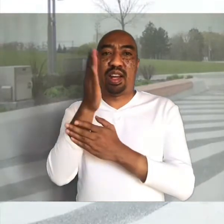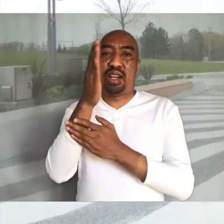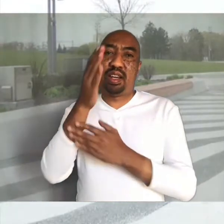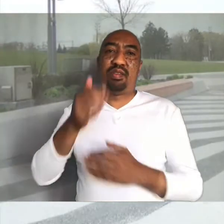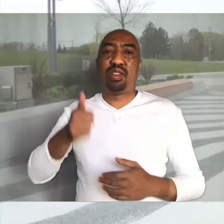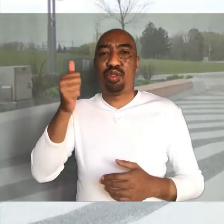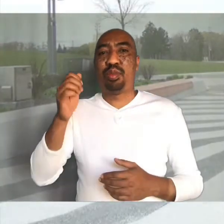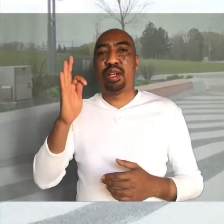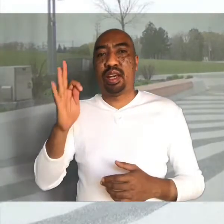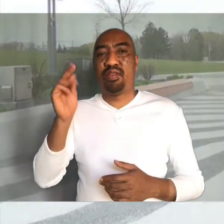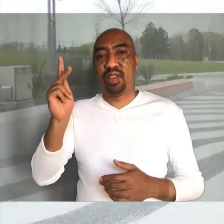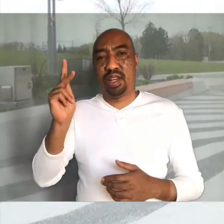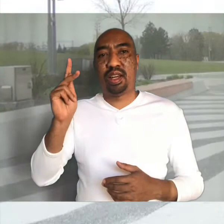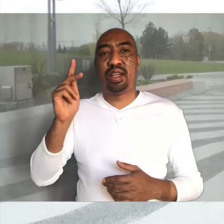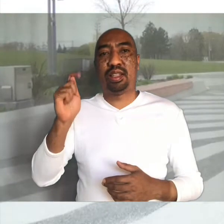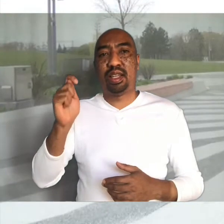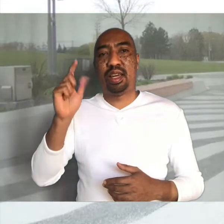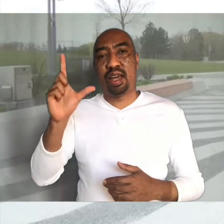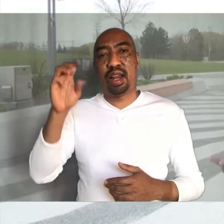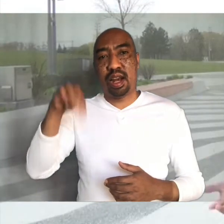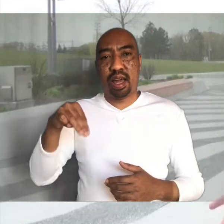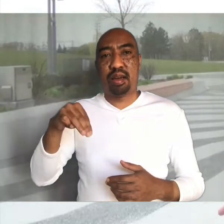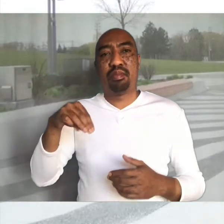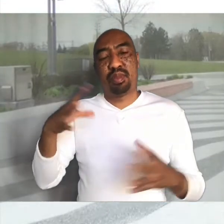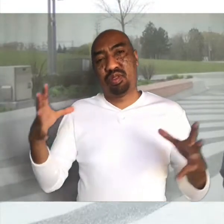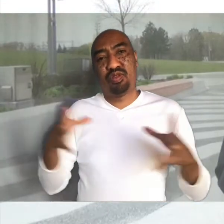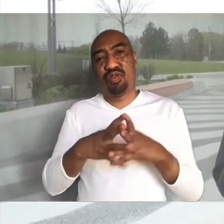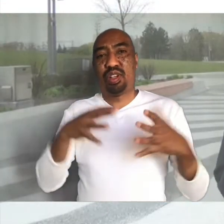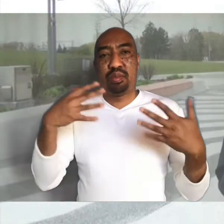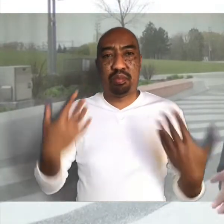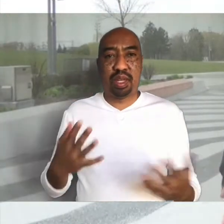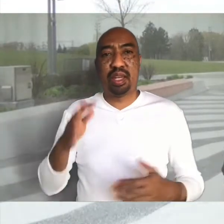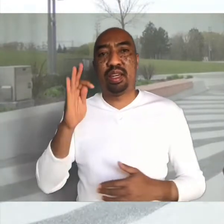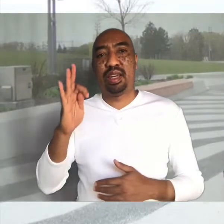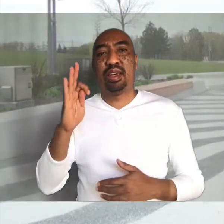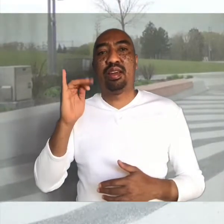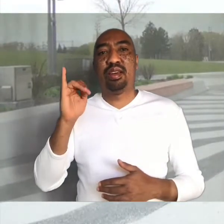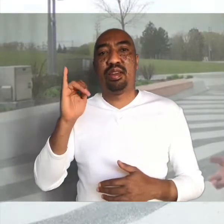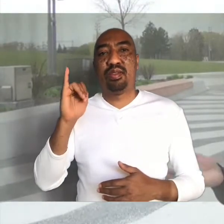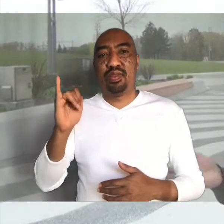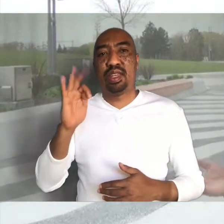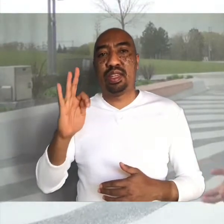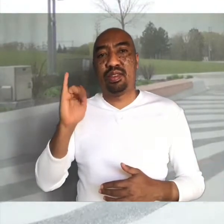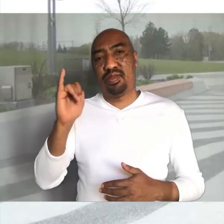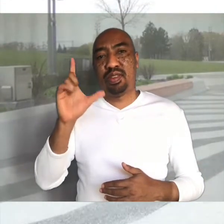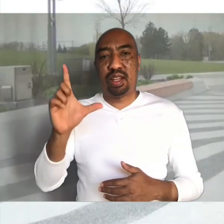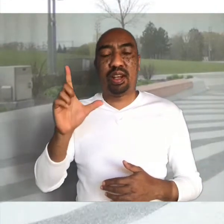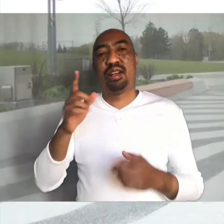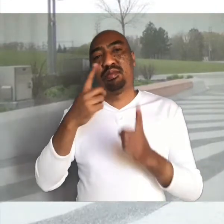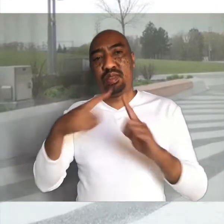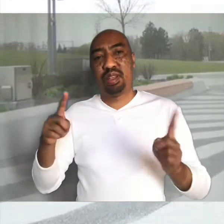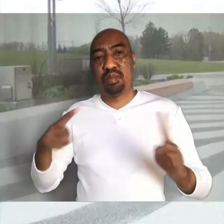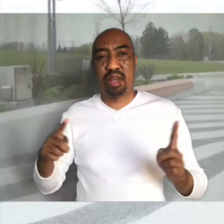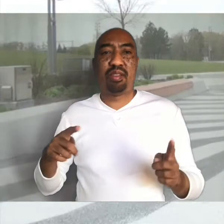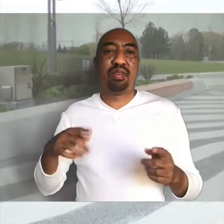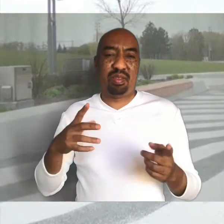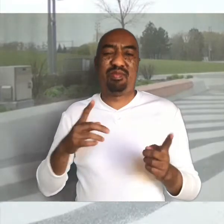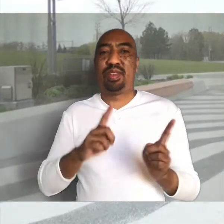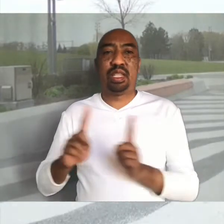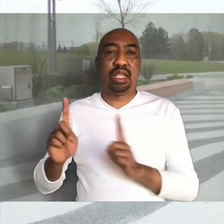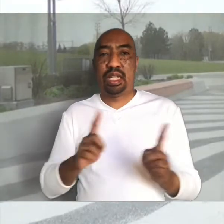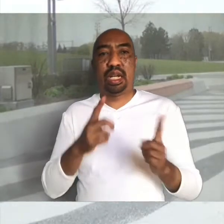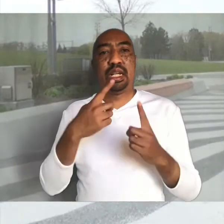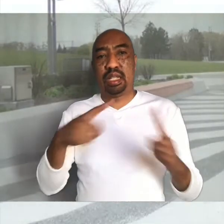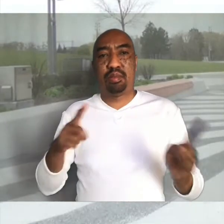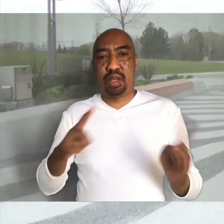ny FKTLM zaikabe sy ny zaikabe ny fifila sy ny sisa, mety ho firana maro samihafa